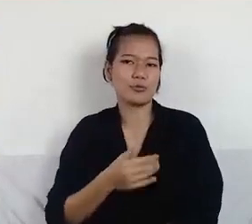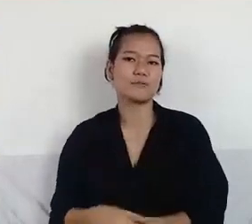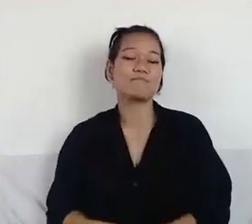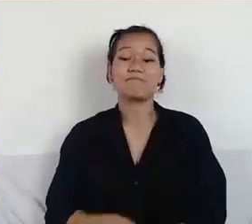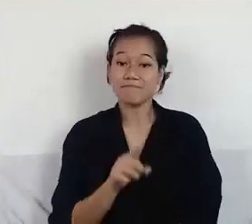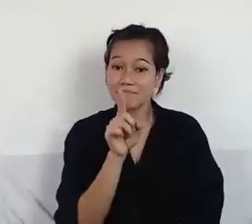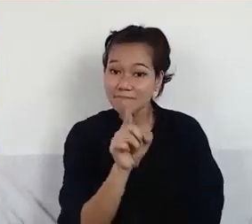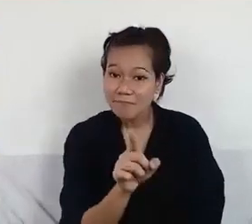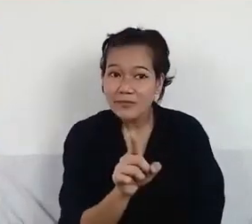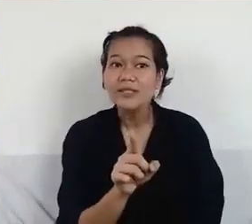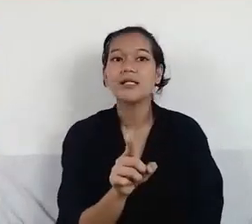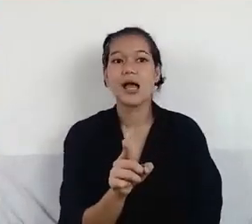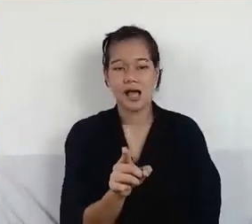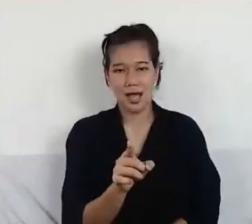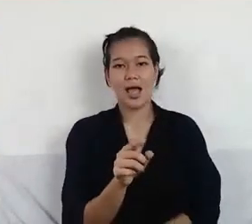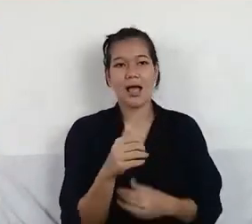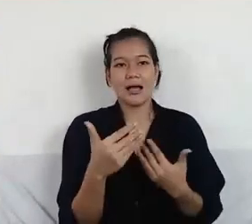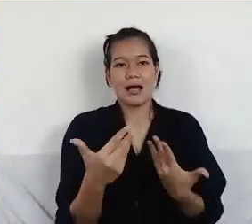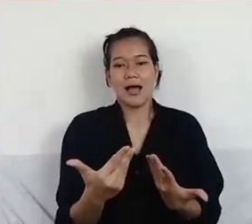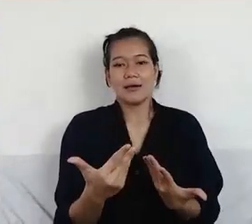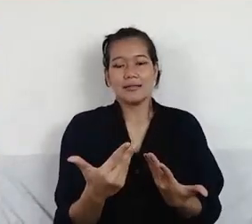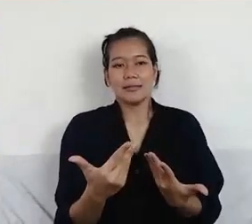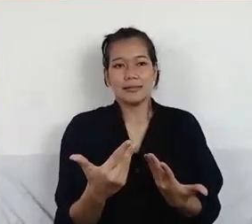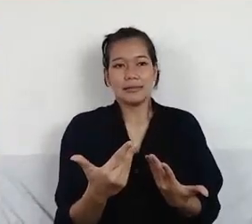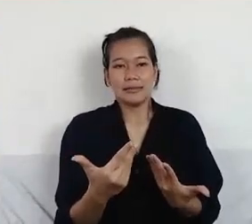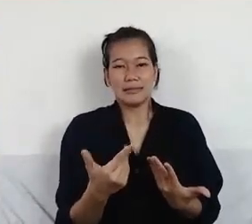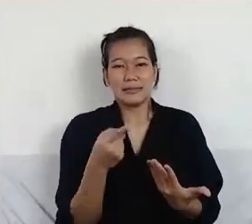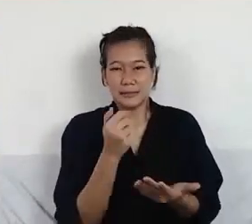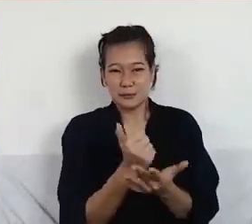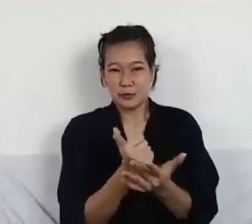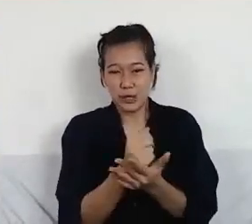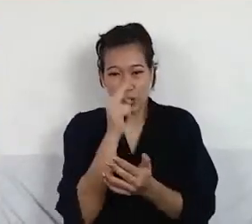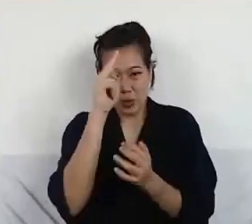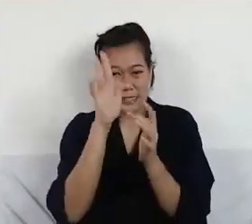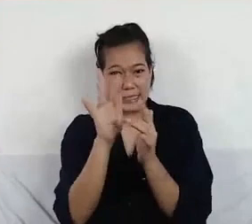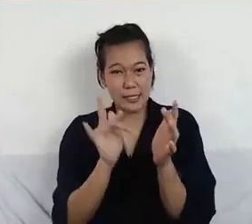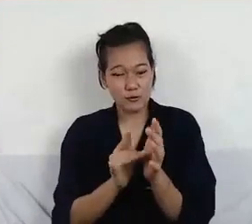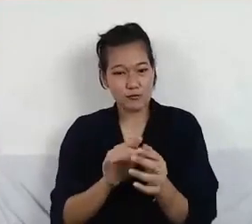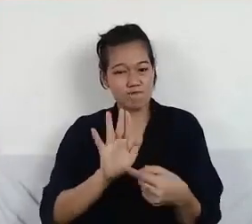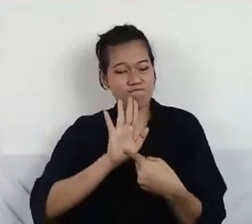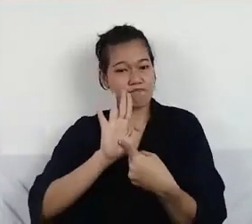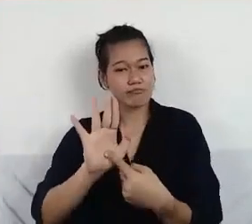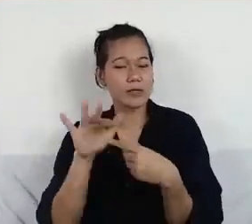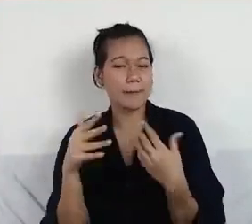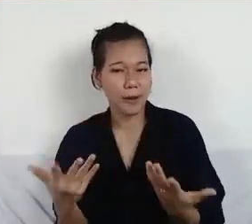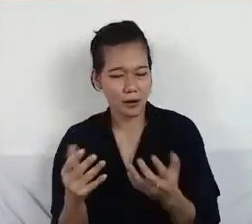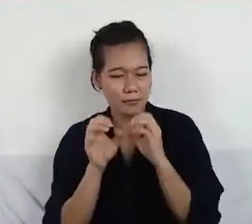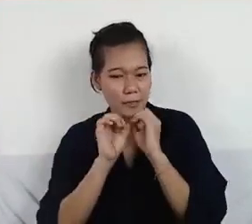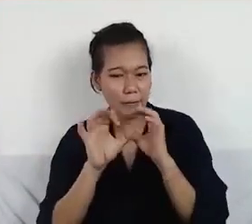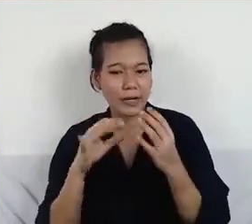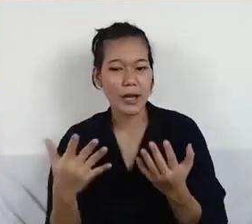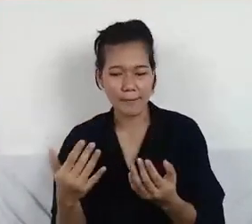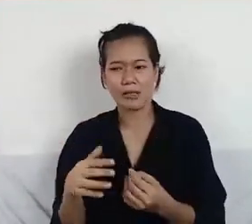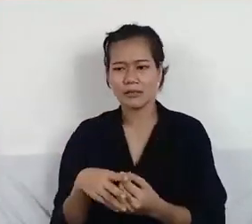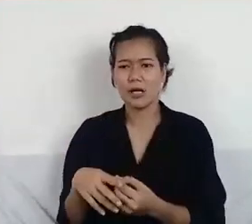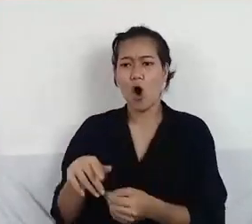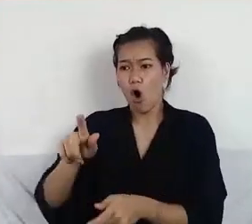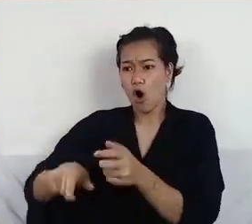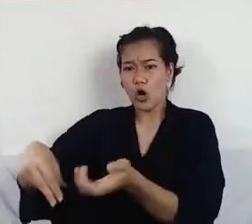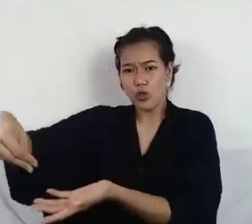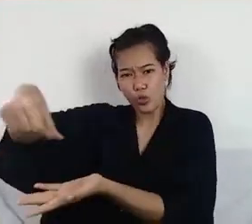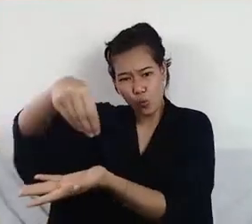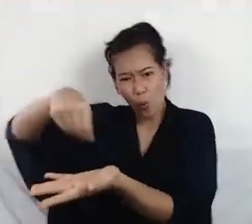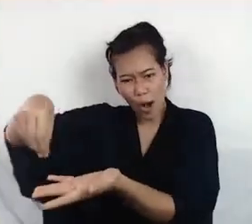Nah, sebagai prolog dari apa yang disampaikan oleh Tuhan Yesus, disampaikan di situ. Tuaian memang banyak, tetapi